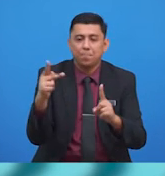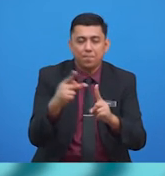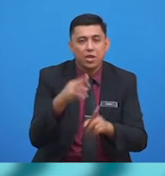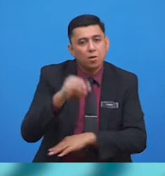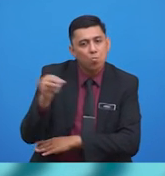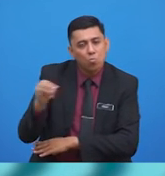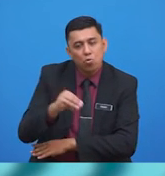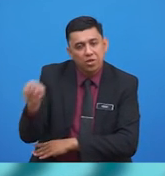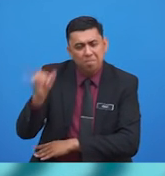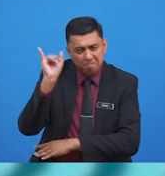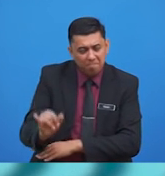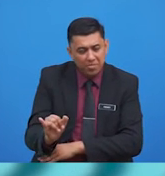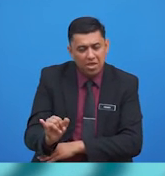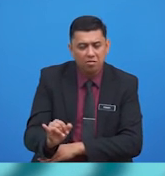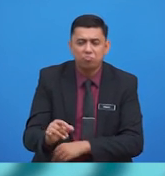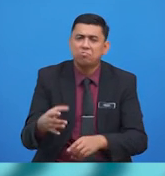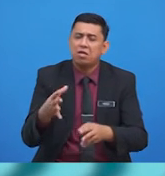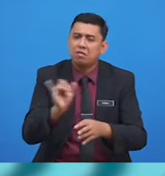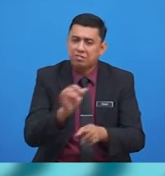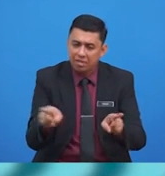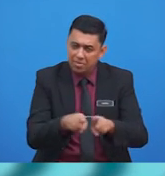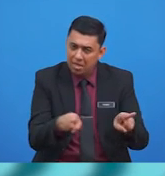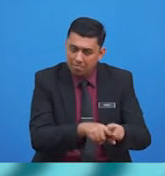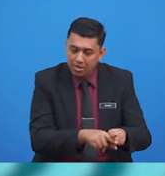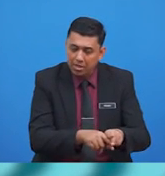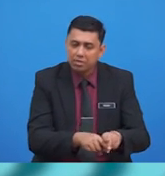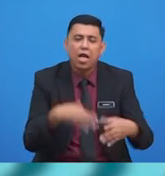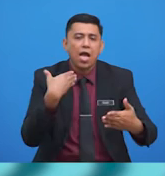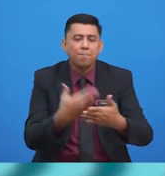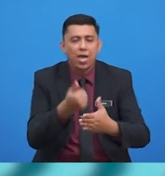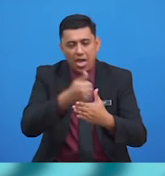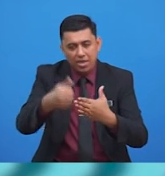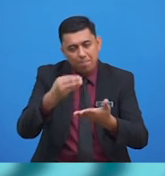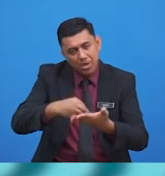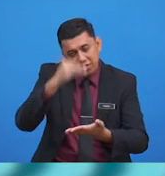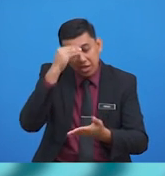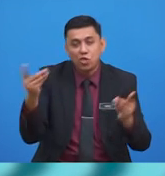kepada murid-murid yang sudi bersama hingga akhir pembelajaran hari